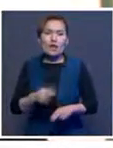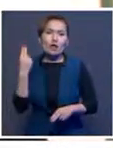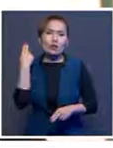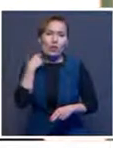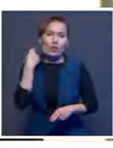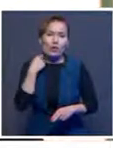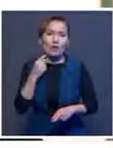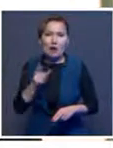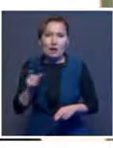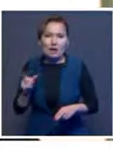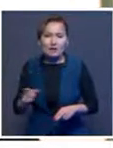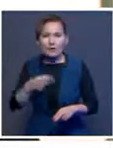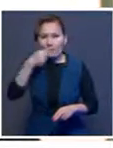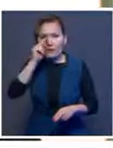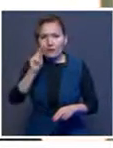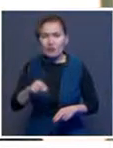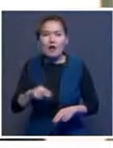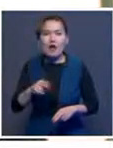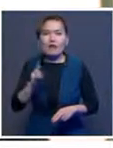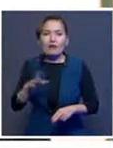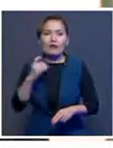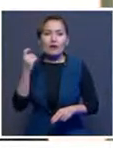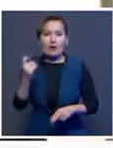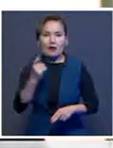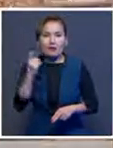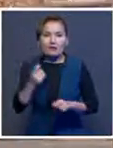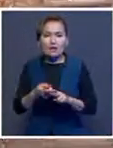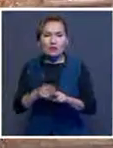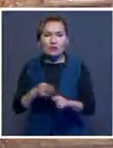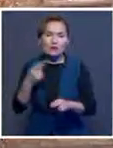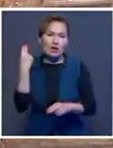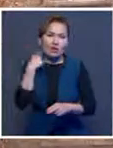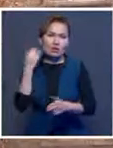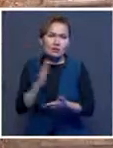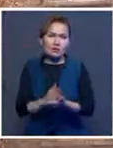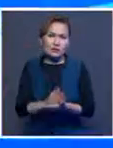2,5 мың абонентке қатысты сот шешімі бар. Олардың жалпы берешегі 130 миллион теңге.